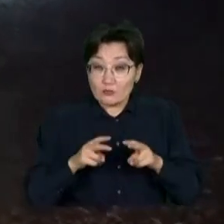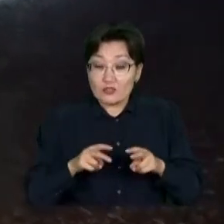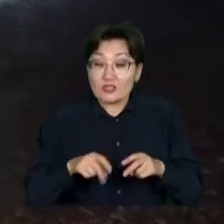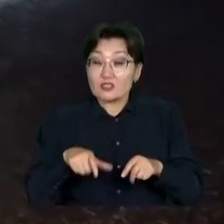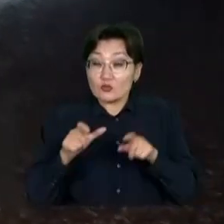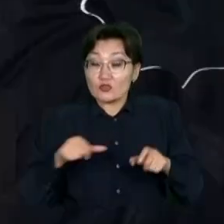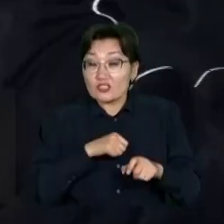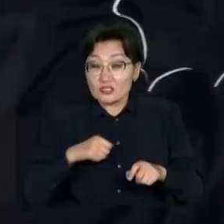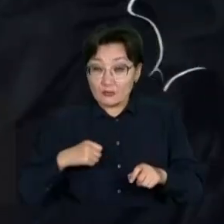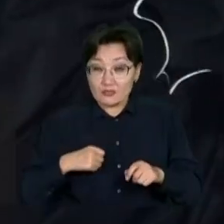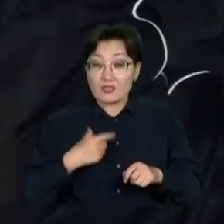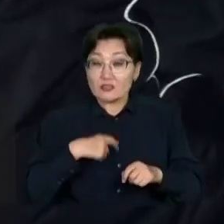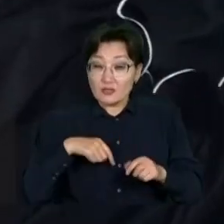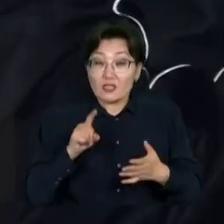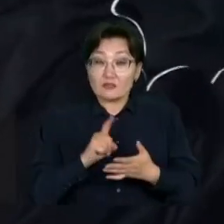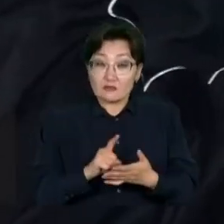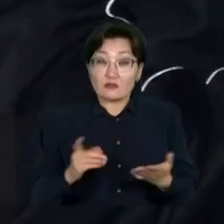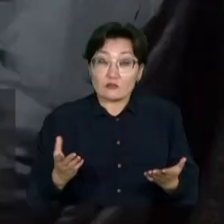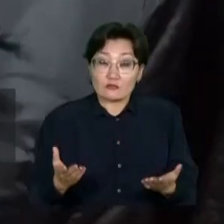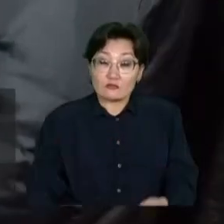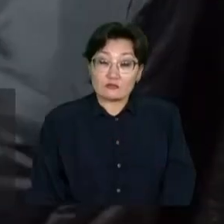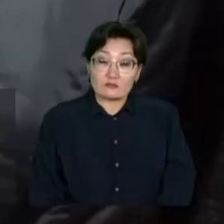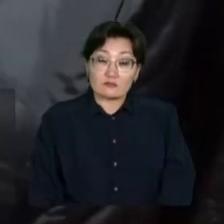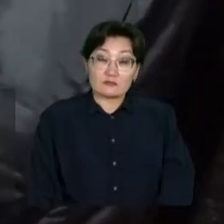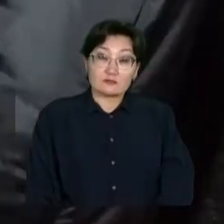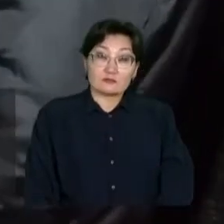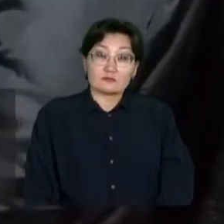сельчане вынуждены самостоятельно. Адель Акжаркенова, Алишер Ергалиулла, телеканал Алматы.